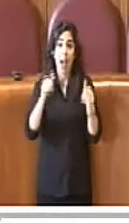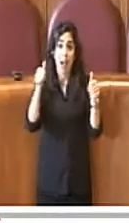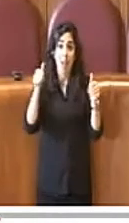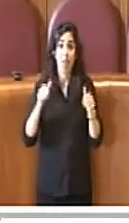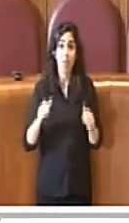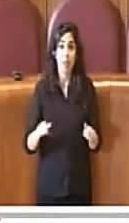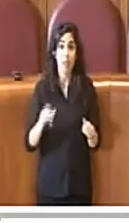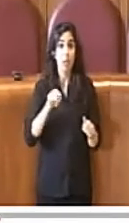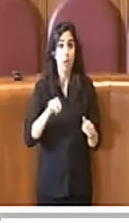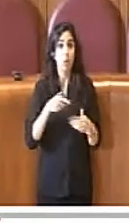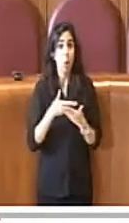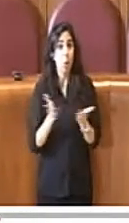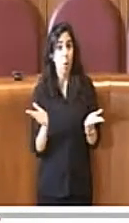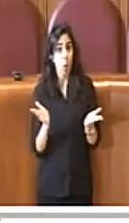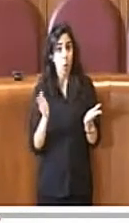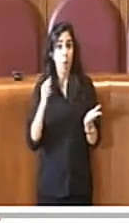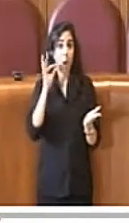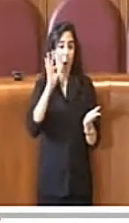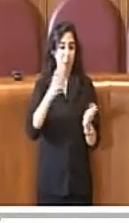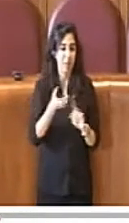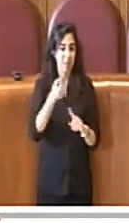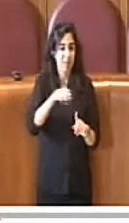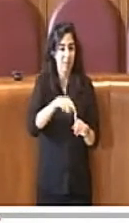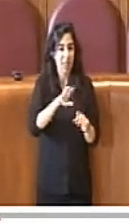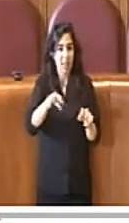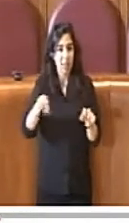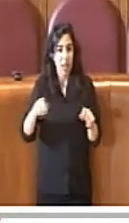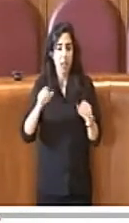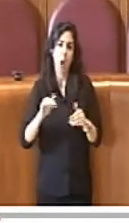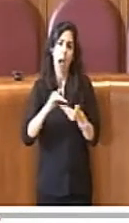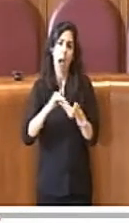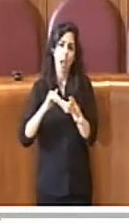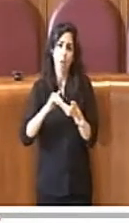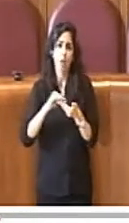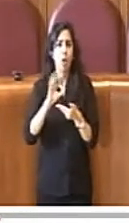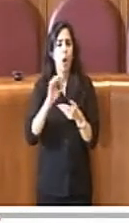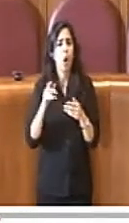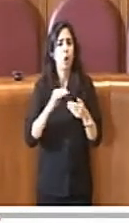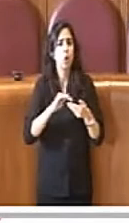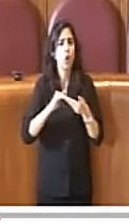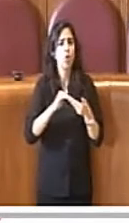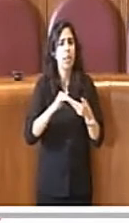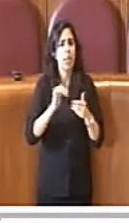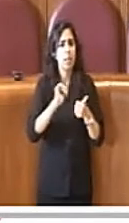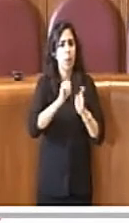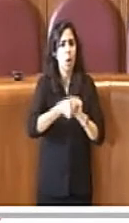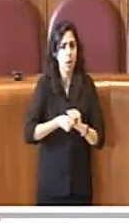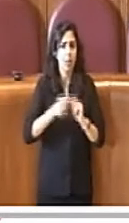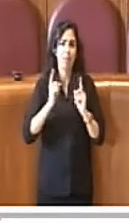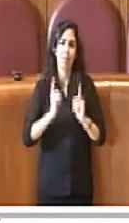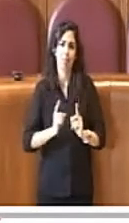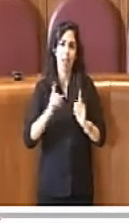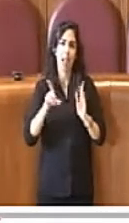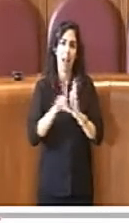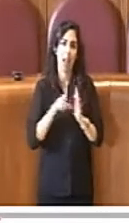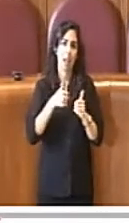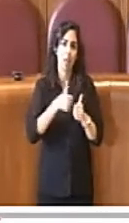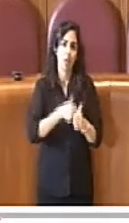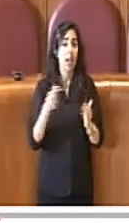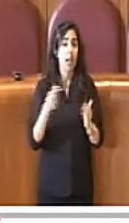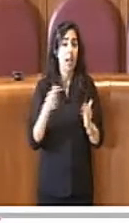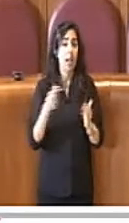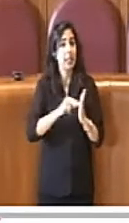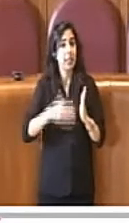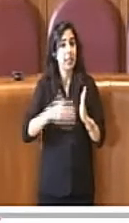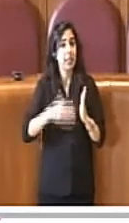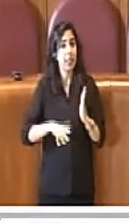potranno partecipare associazioni, società sportive ed orientatistiche, costituite nelle forme di legge consentite, che risultino iscritte al Registro